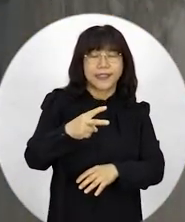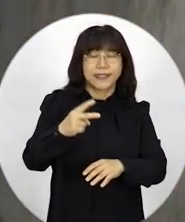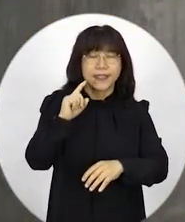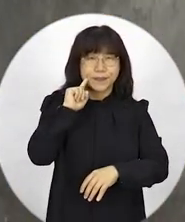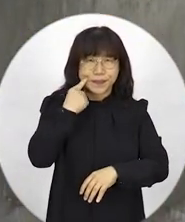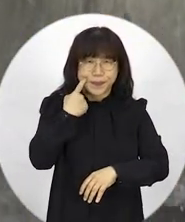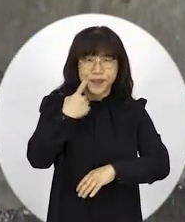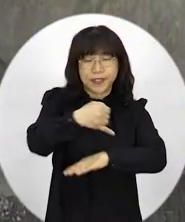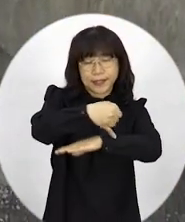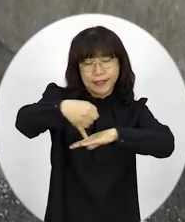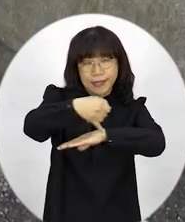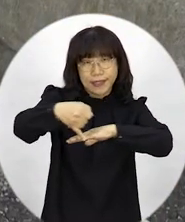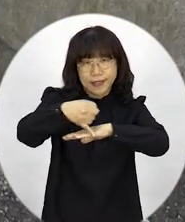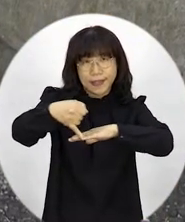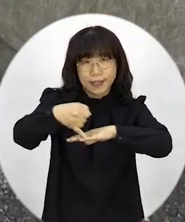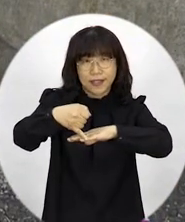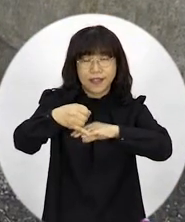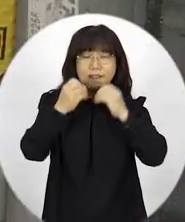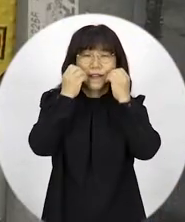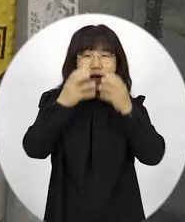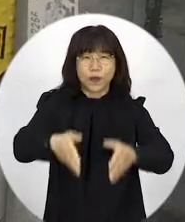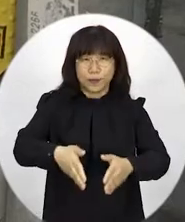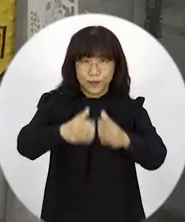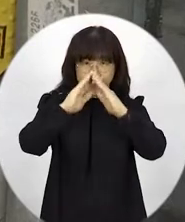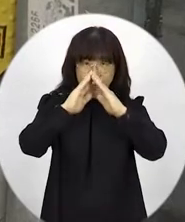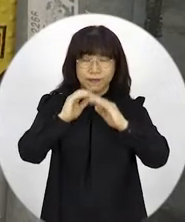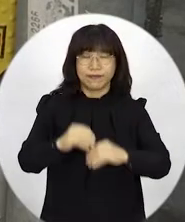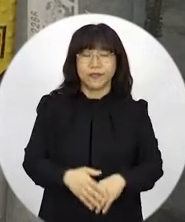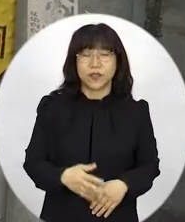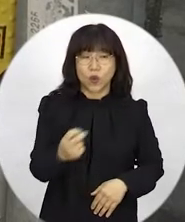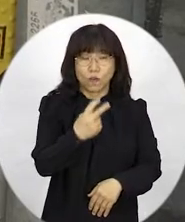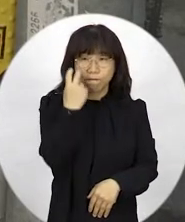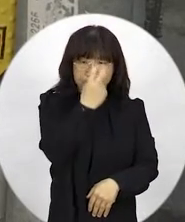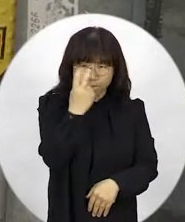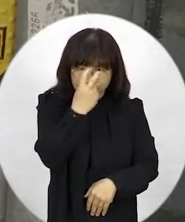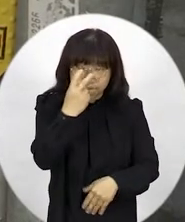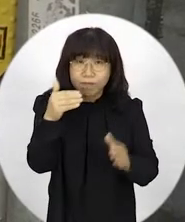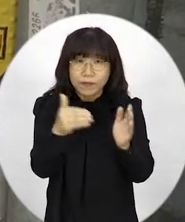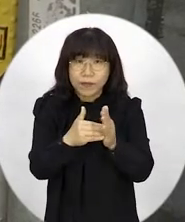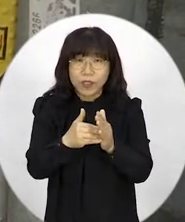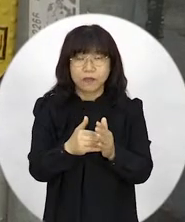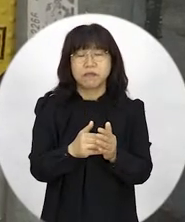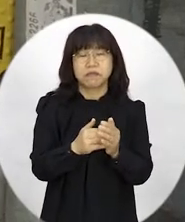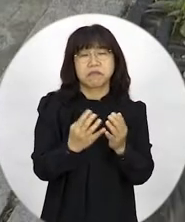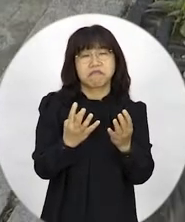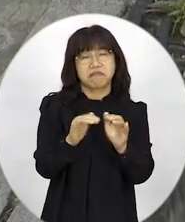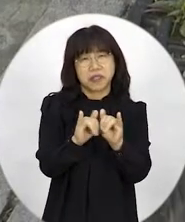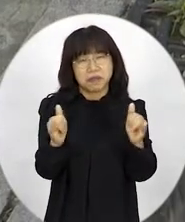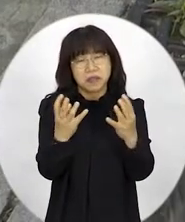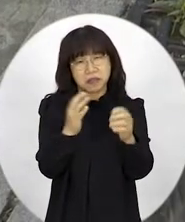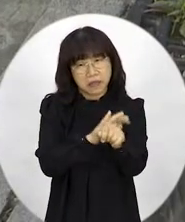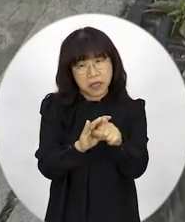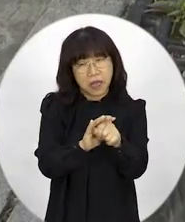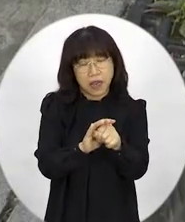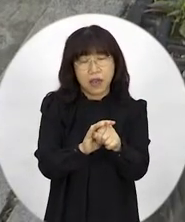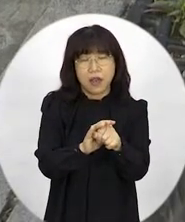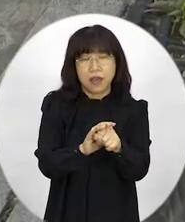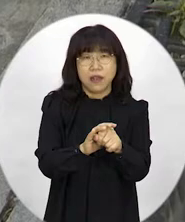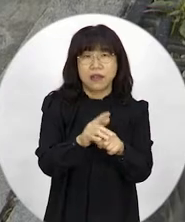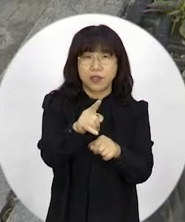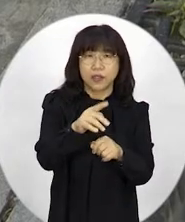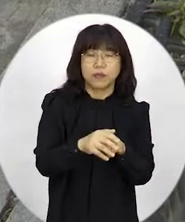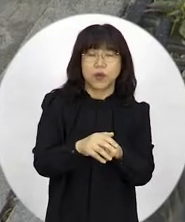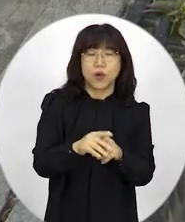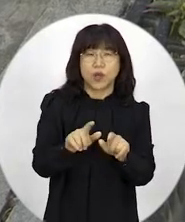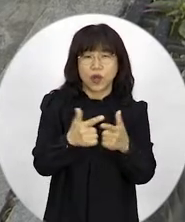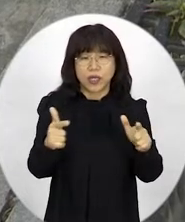선정한 디자인이 적용된 의류수거함을 새로 설치했습니다. 또 실태조사를 거쳐 주민 접근성, 도시 미관